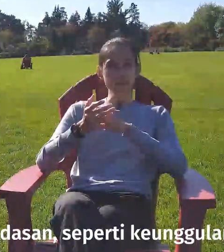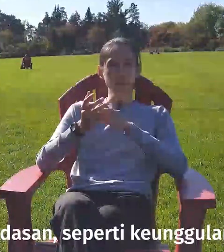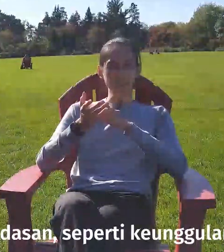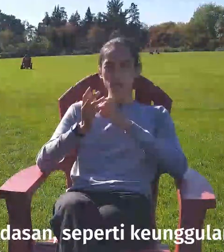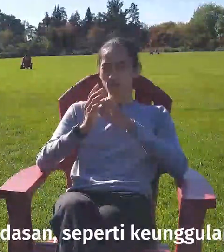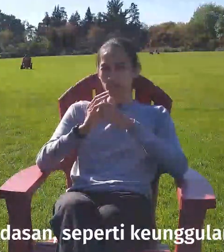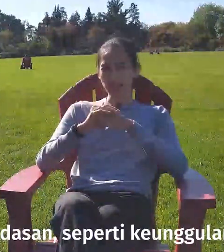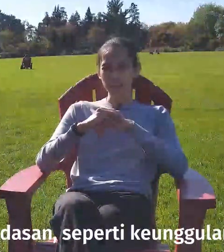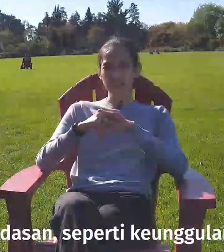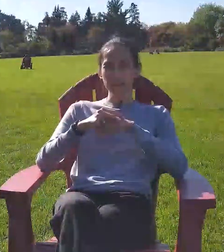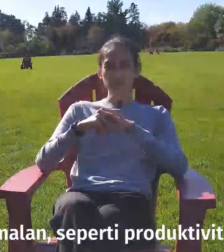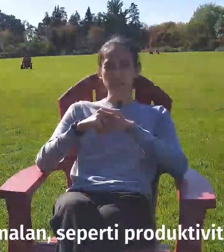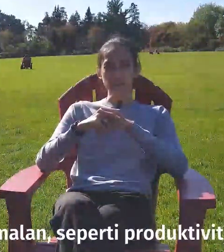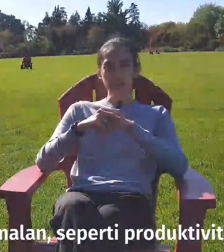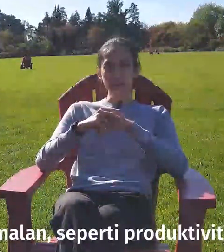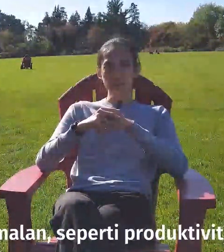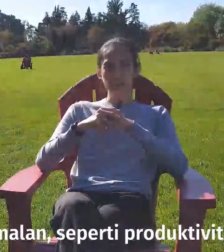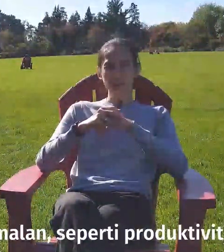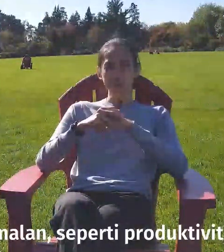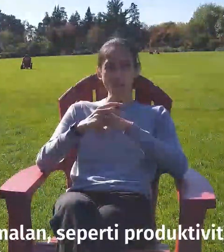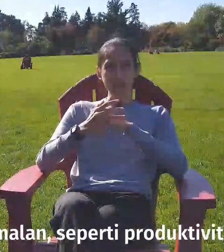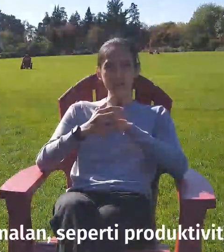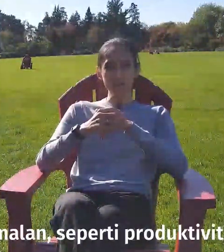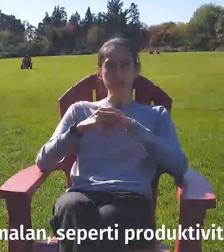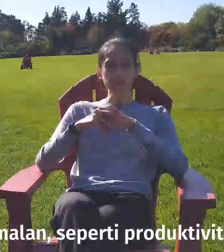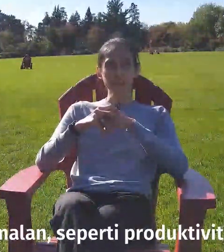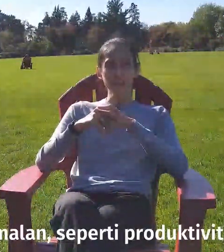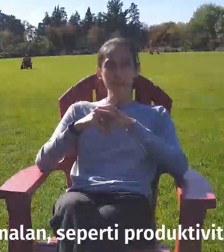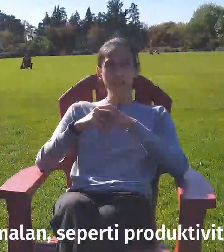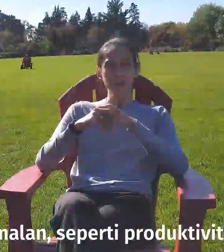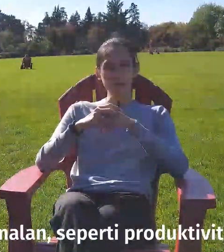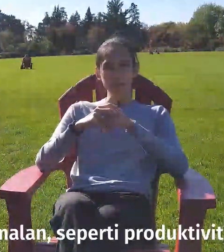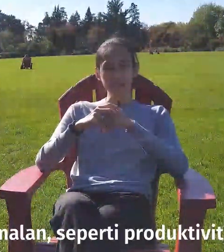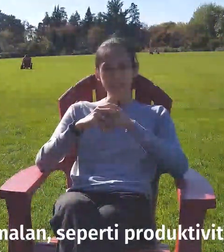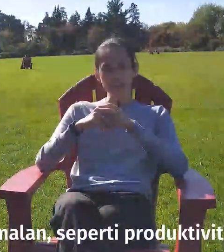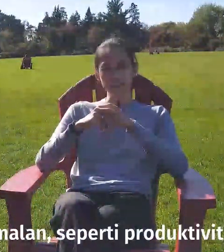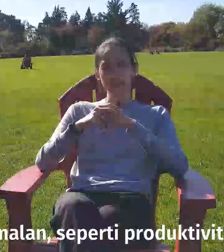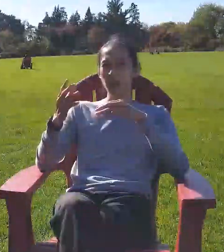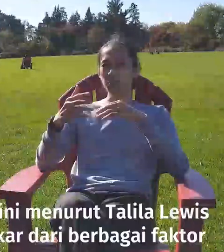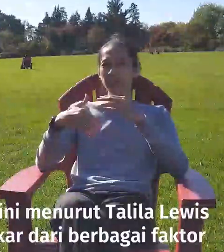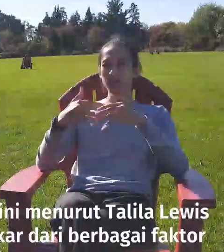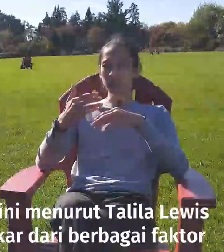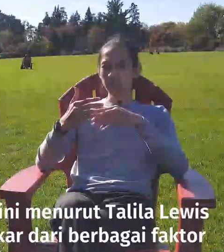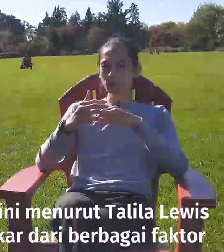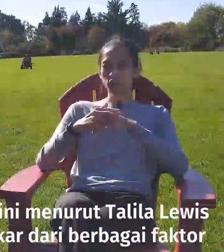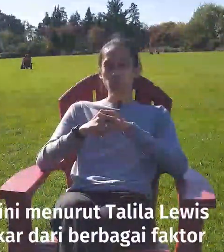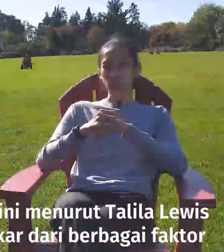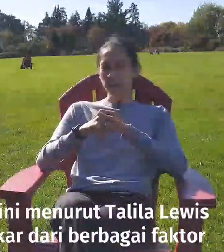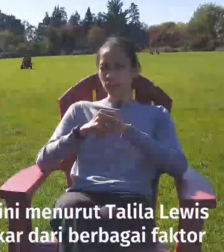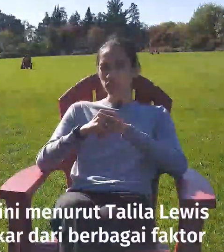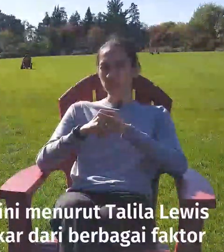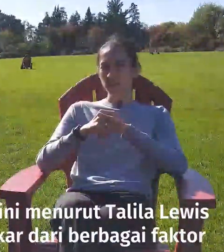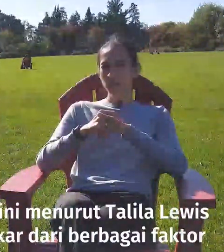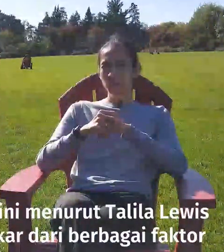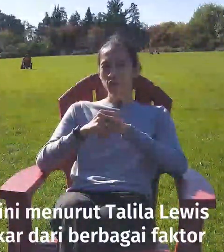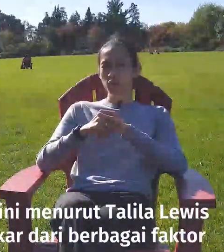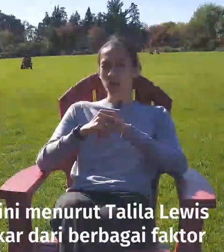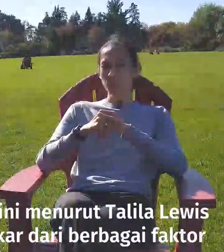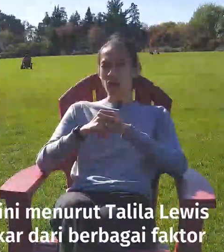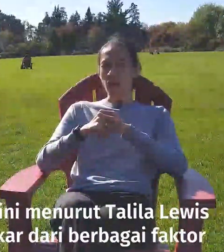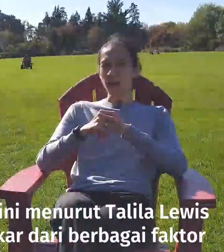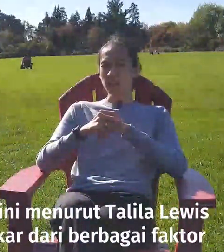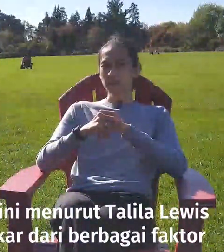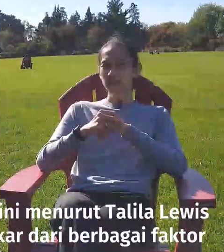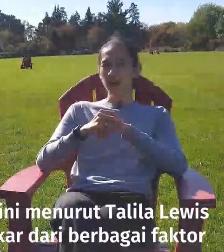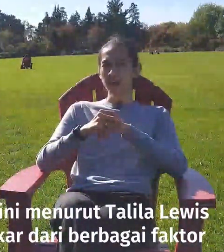kecerdasan seperti keunggulan seperti kenormalan seperti produktivitas ebilisme ini menurut talila Luis